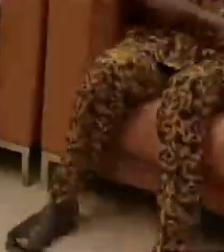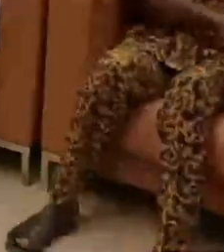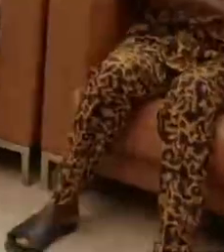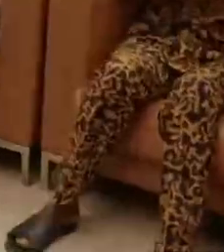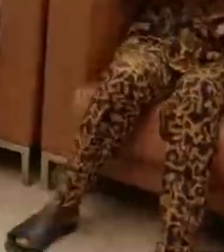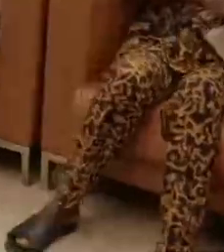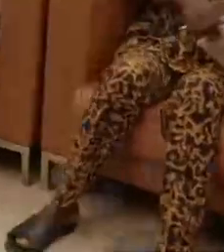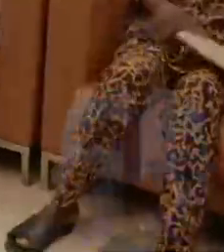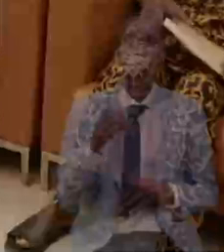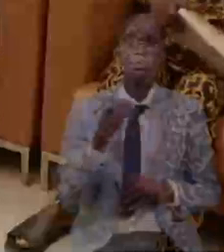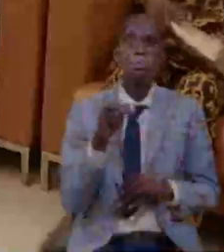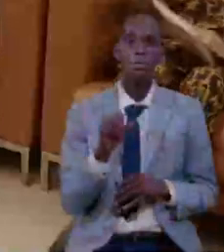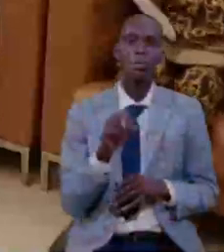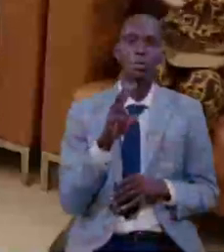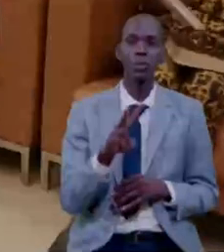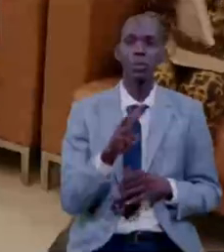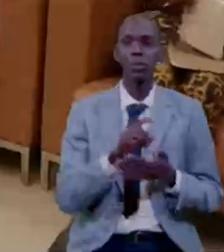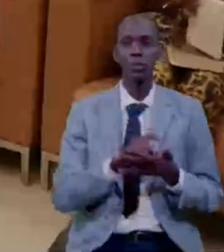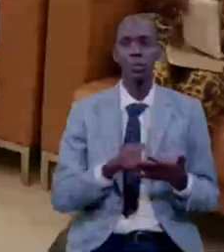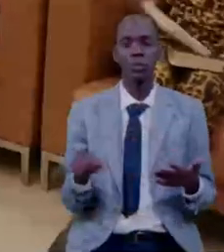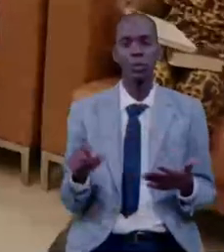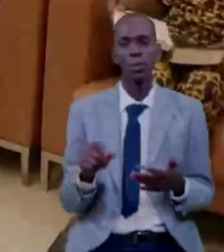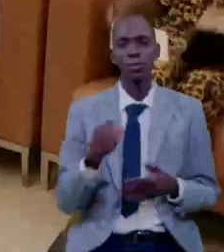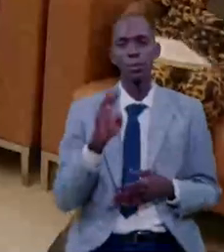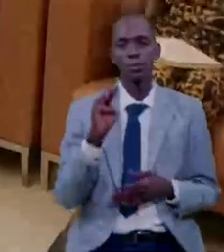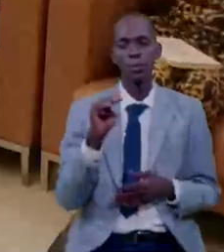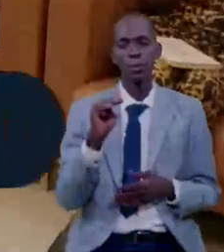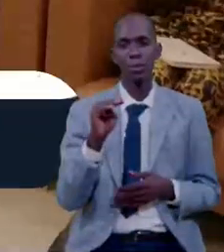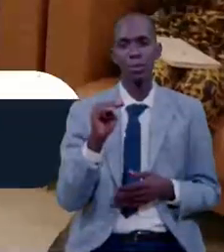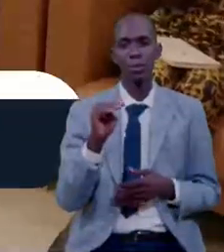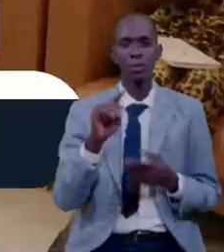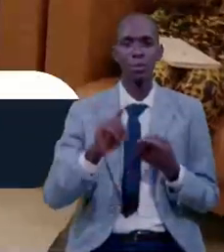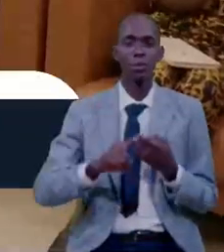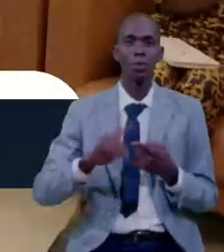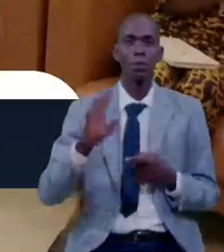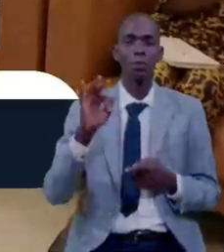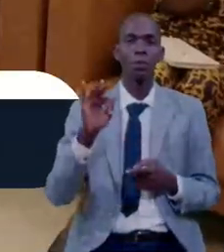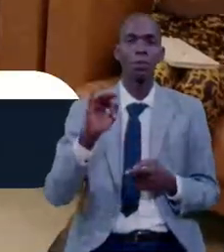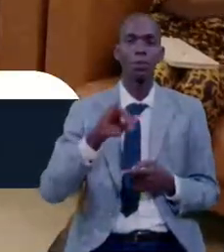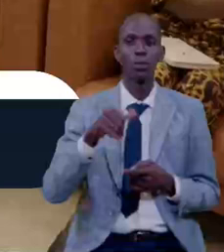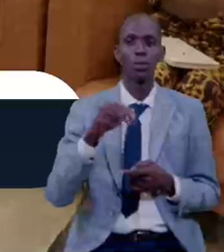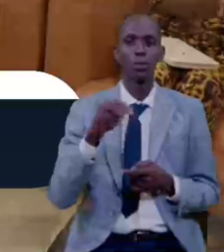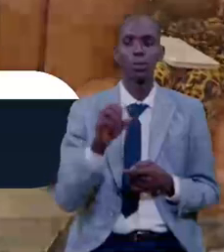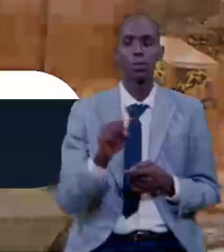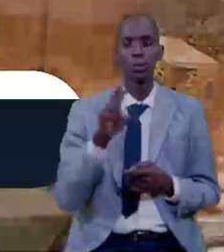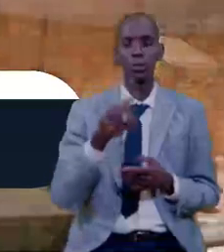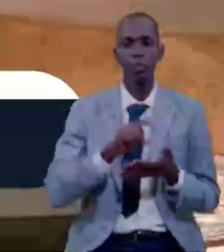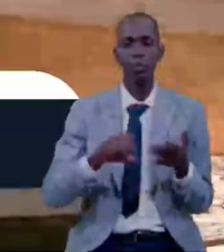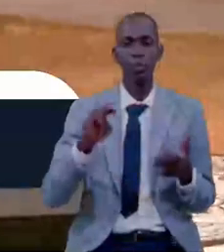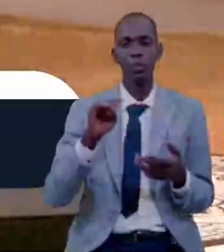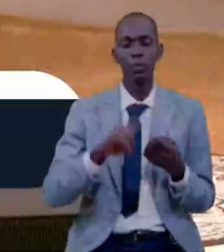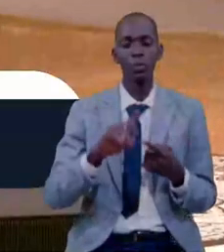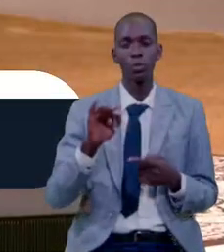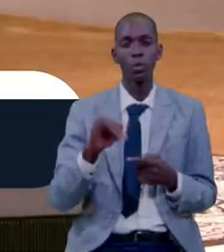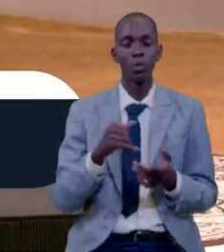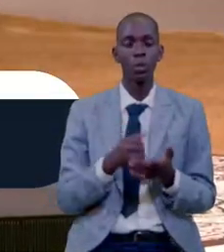Jacques chapitre 2. Aujourd'hui, nous allons voir du verset 14 au verset 19. Et